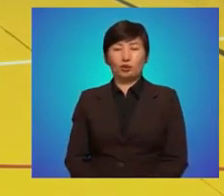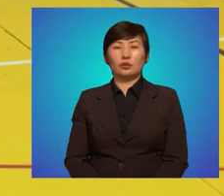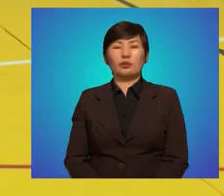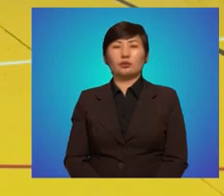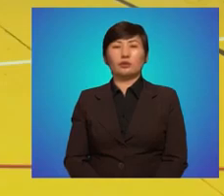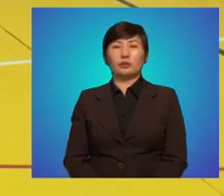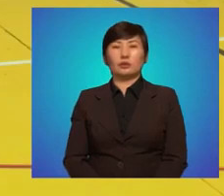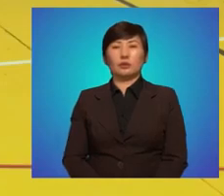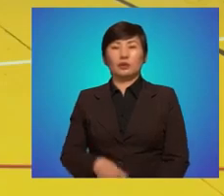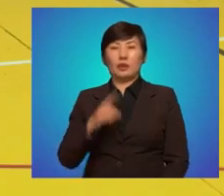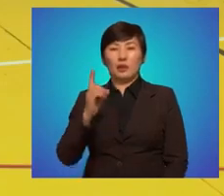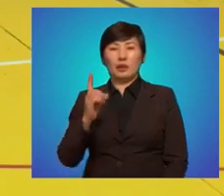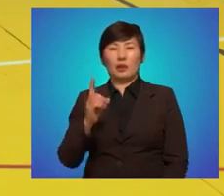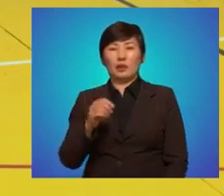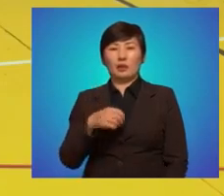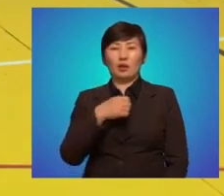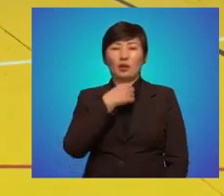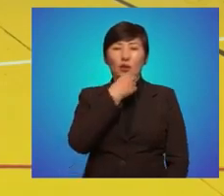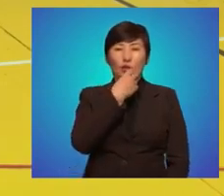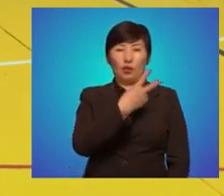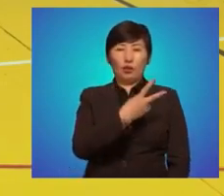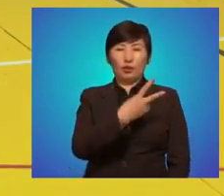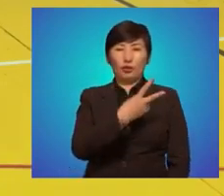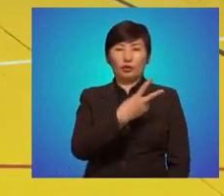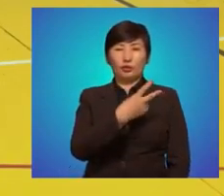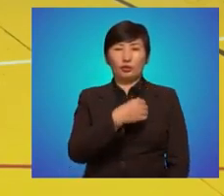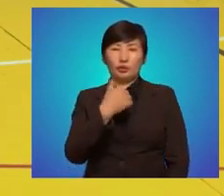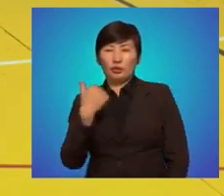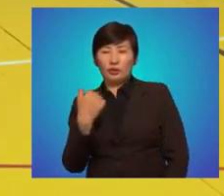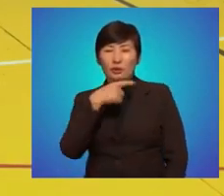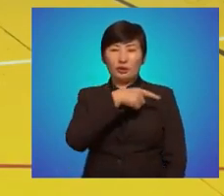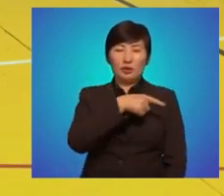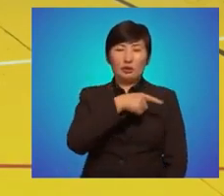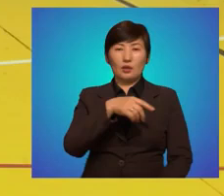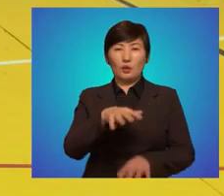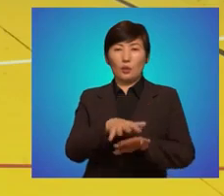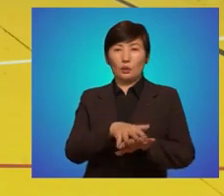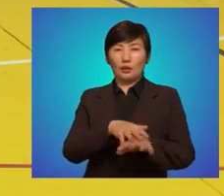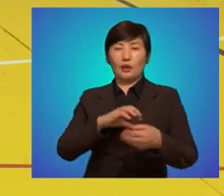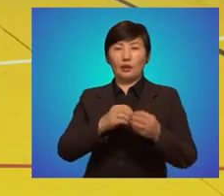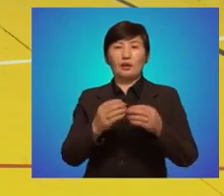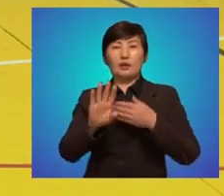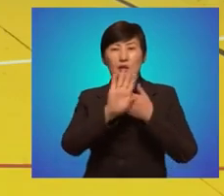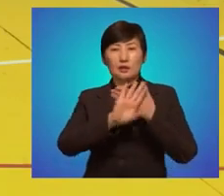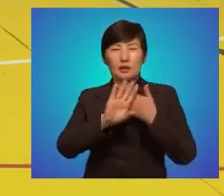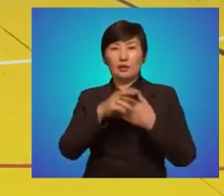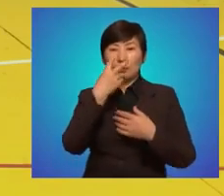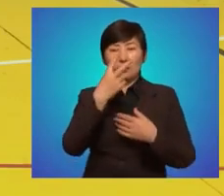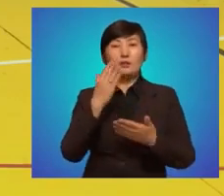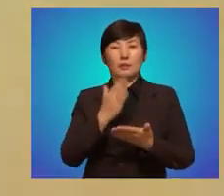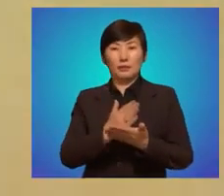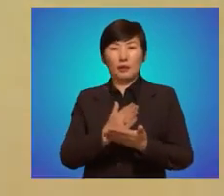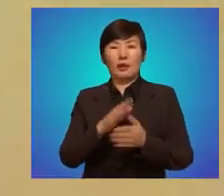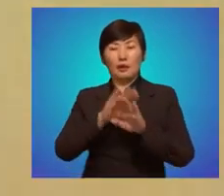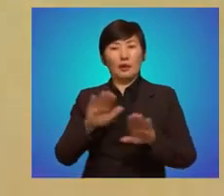2 авсраад 1 2. За өнөөдрийн хаалт гэсэн хичээл маань энэ өрөөд өндөрлөж байна.